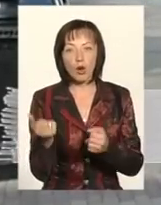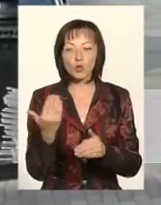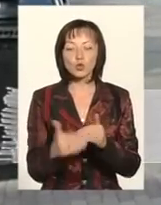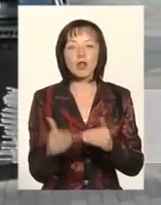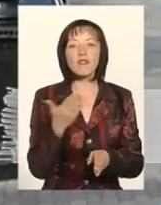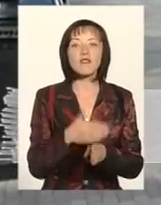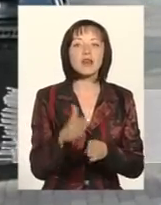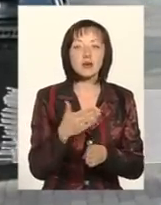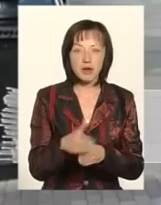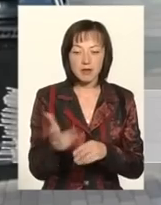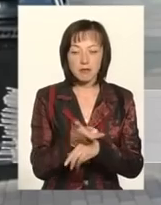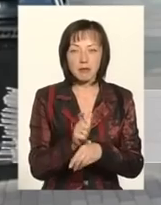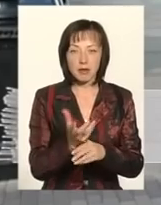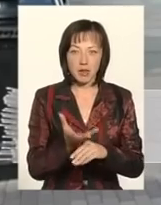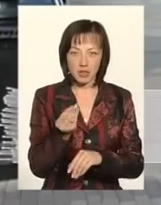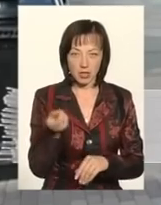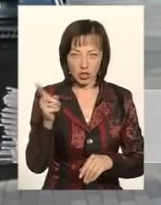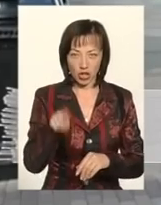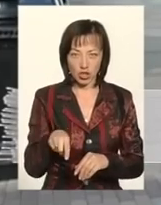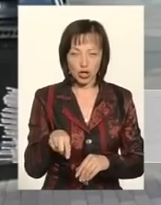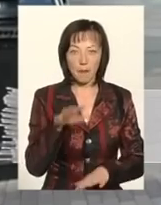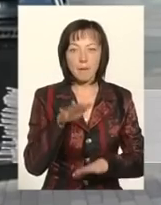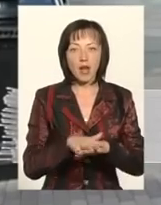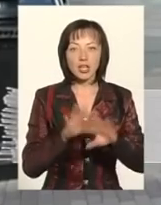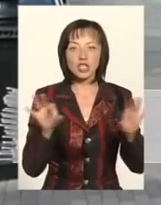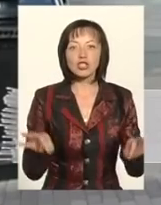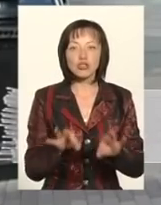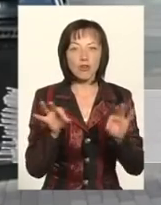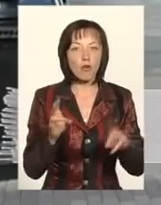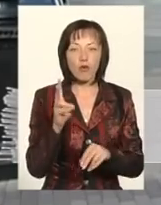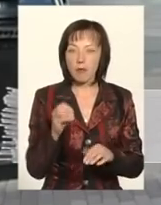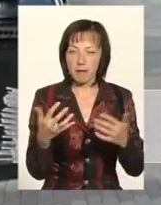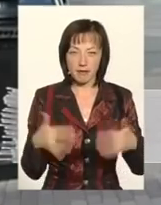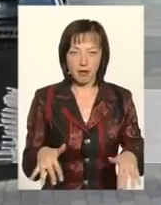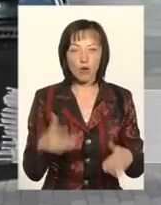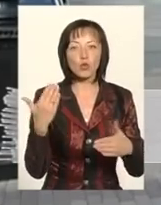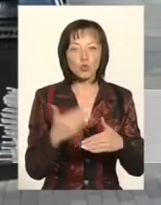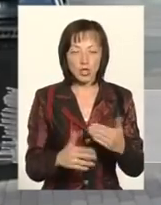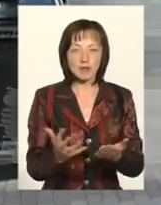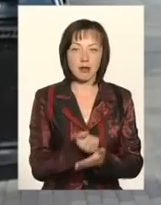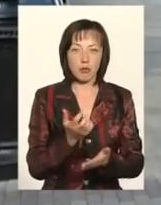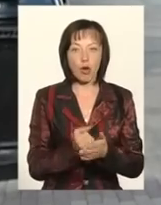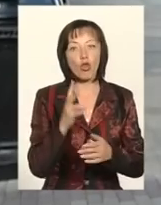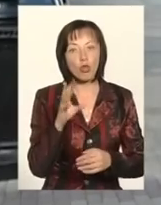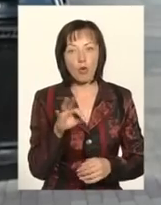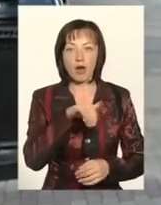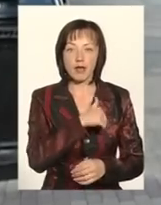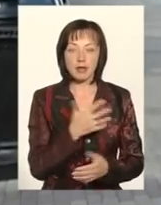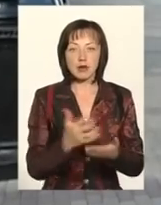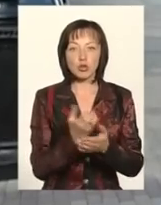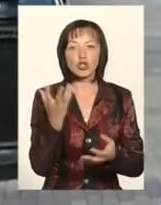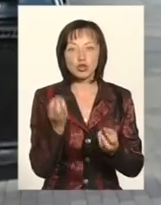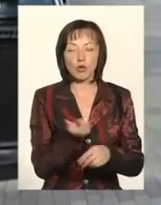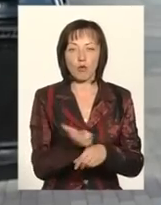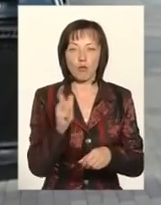выплатили причём и переплатили их Даже то есть банки ничего не потеряли они уже заработали Ну хотят заработать ещё больше то есть